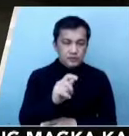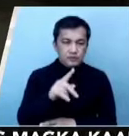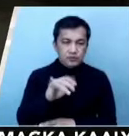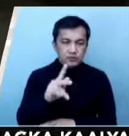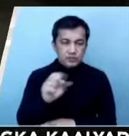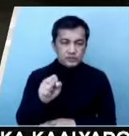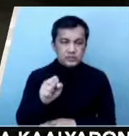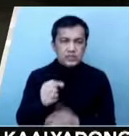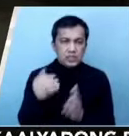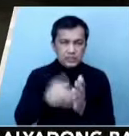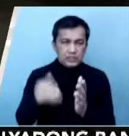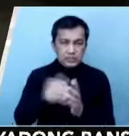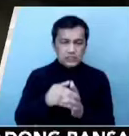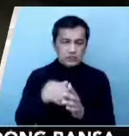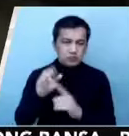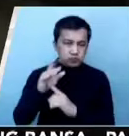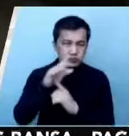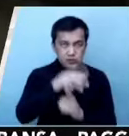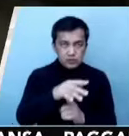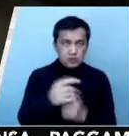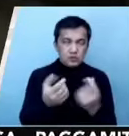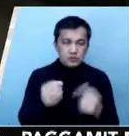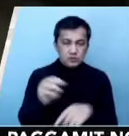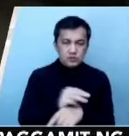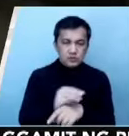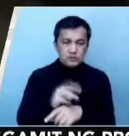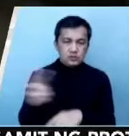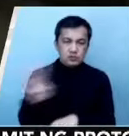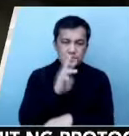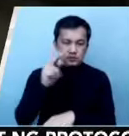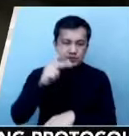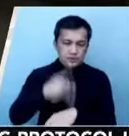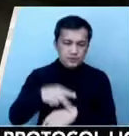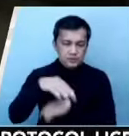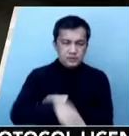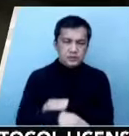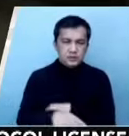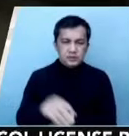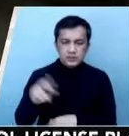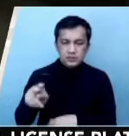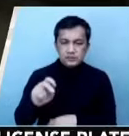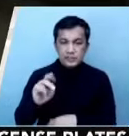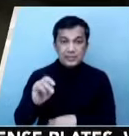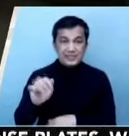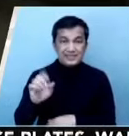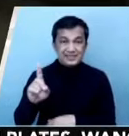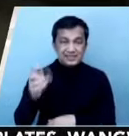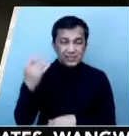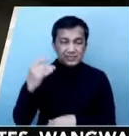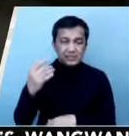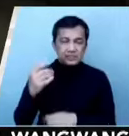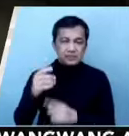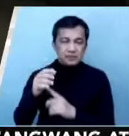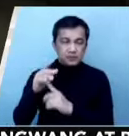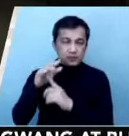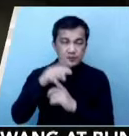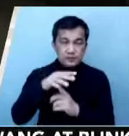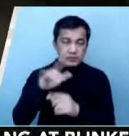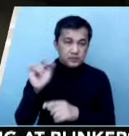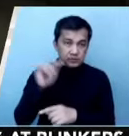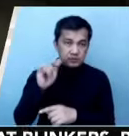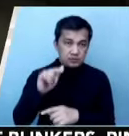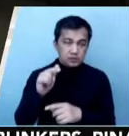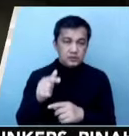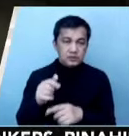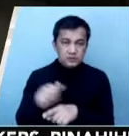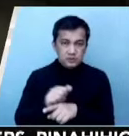at nagsagawa ng misyon just sa may West Philippine Sea. Samantalang si Ensign Takad naman, dati nang nagpapalipad ng eroplano at kasulukuyang nagsasanay